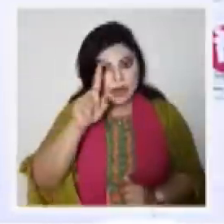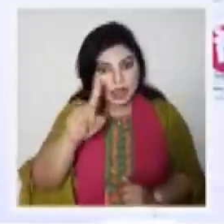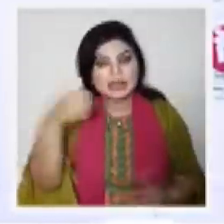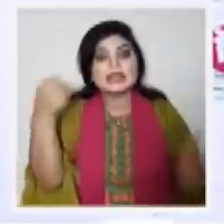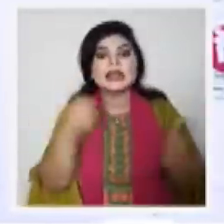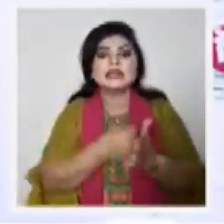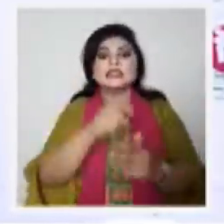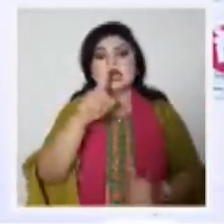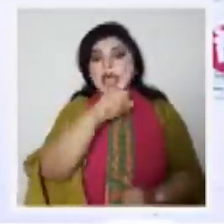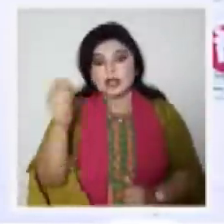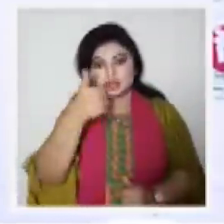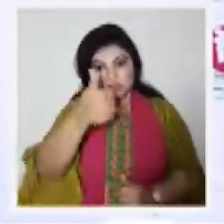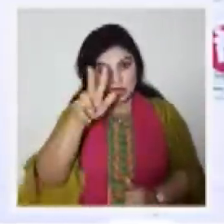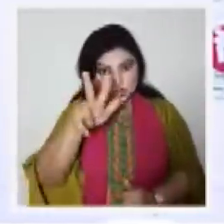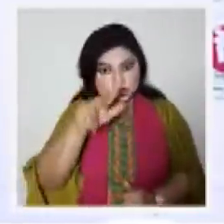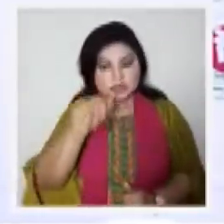চট্টগ্রাম 771 জন,